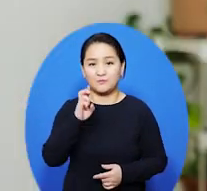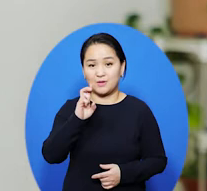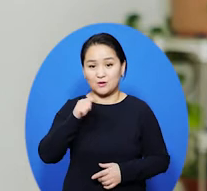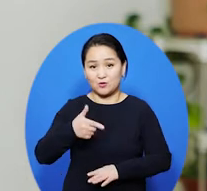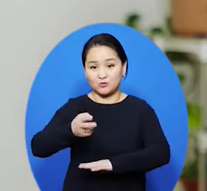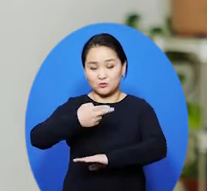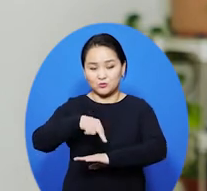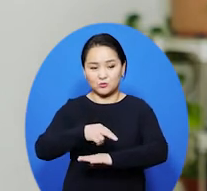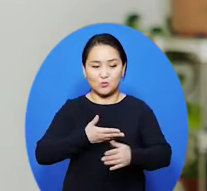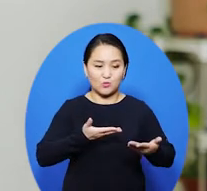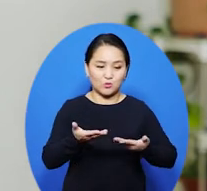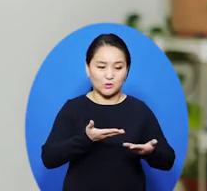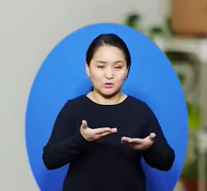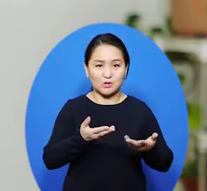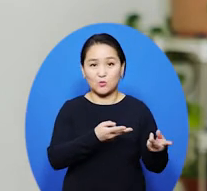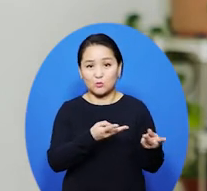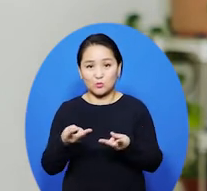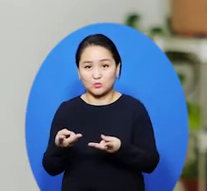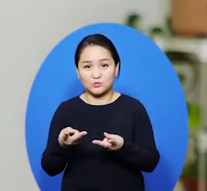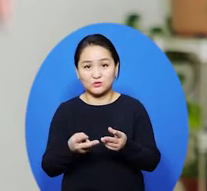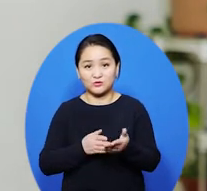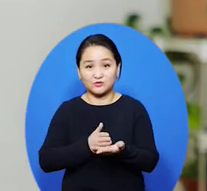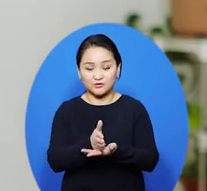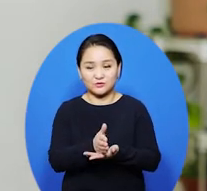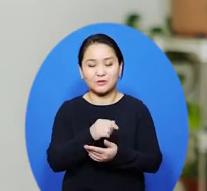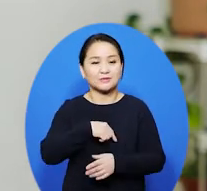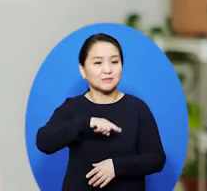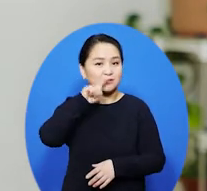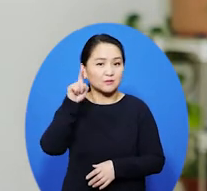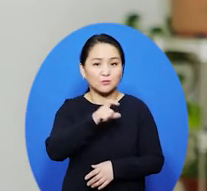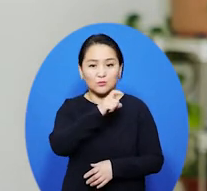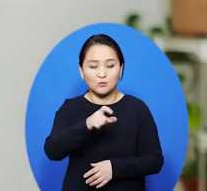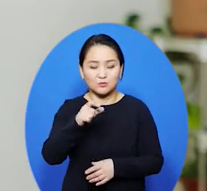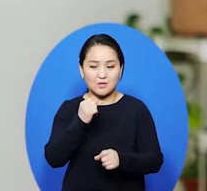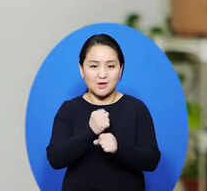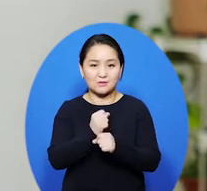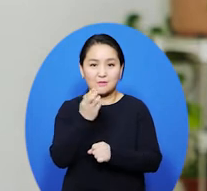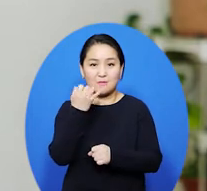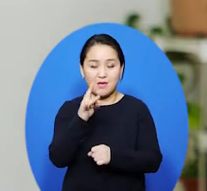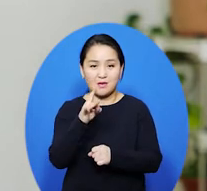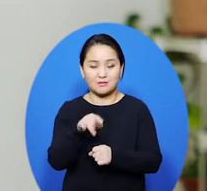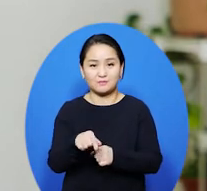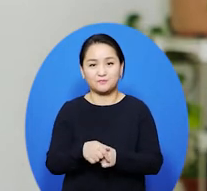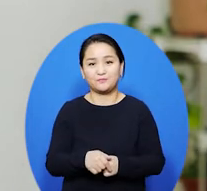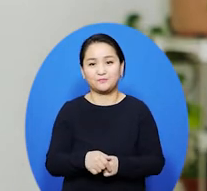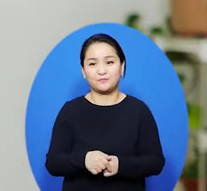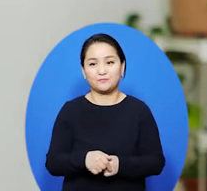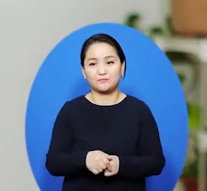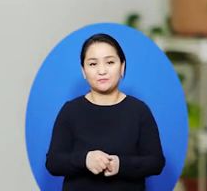А Баянгол дүүргийг та түр хэлсэн худалдаа үйлчилгээний чиглэлийн. Тэгэхээр энэ чинь мэдээж залуу хүмүүст бол ажлын байр